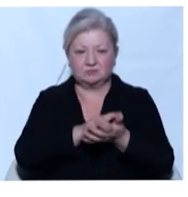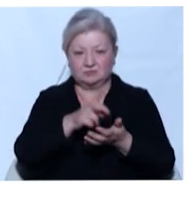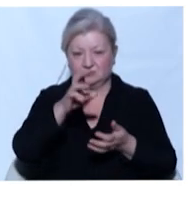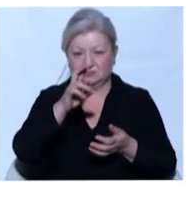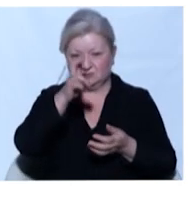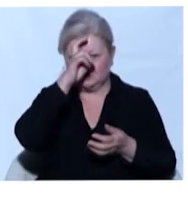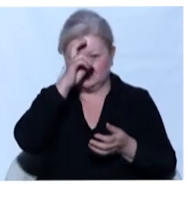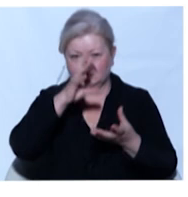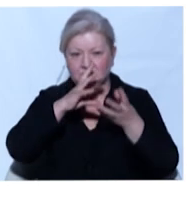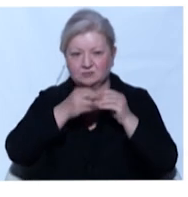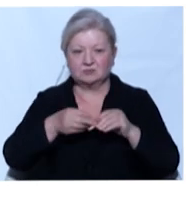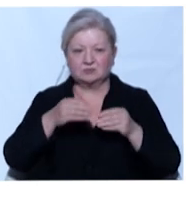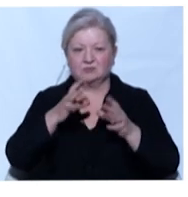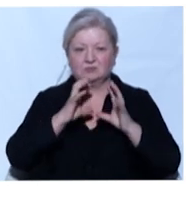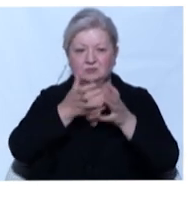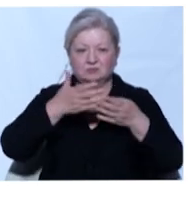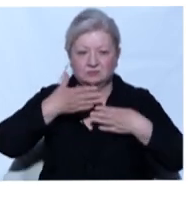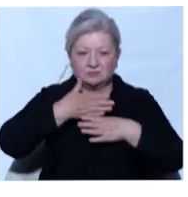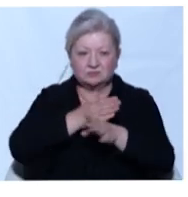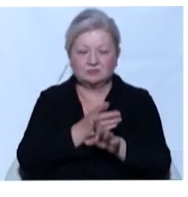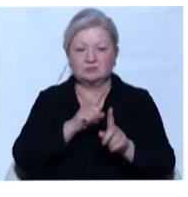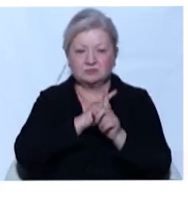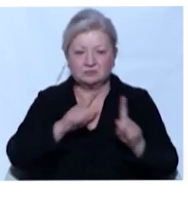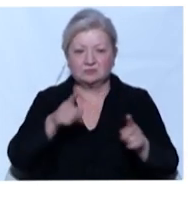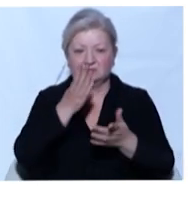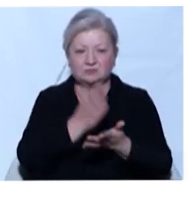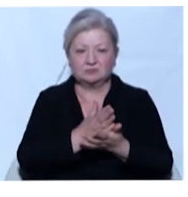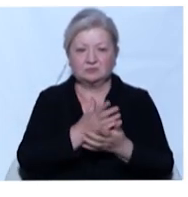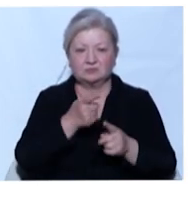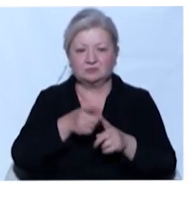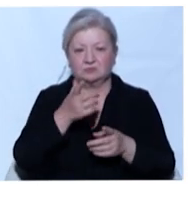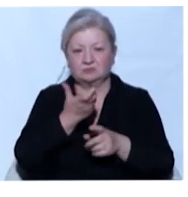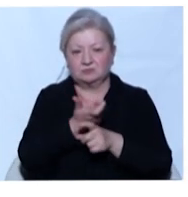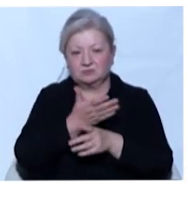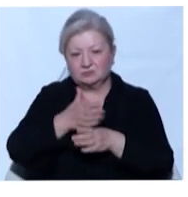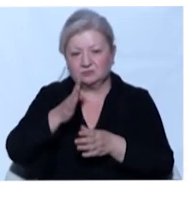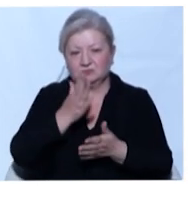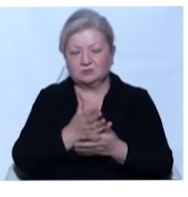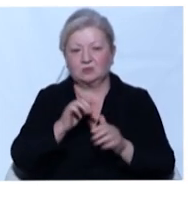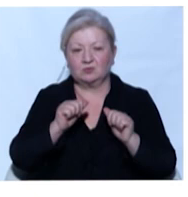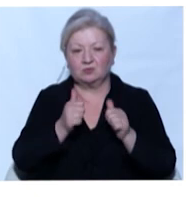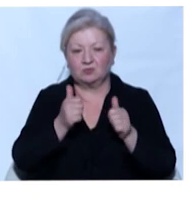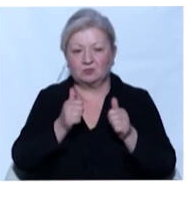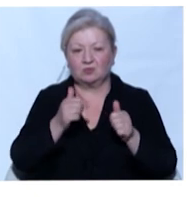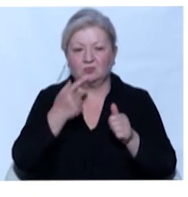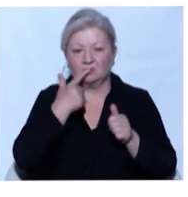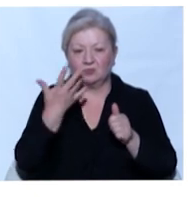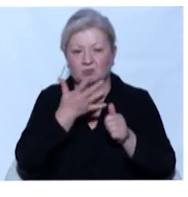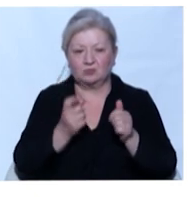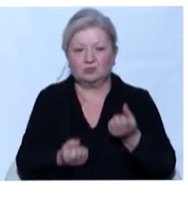მთელ მსოფლიოს გადანაწილებაზე და განსაკუთრებით აქ ძალიან დიდი წილი მიდის, თუ როგორ შეიქმნა ჩვენი მსოფლიო პოლიტიკური